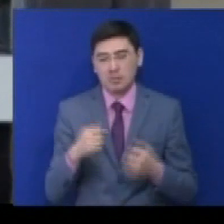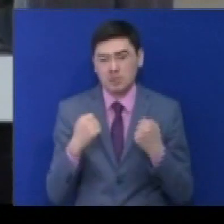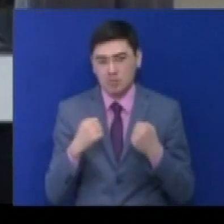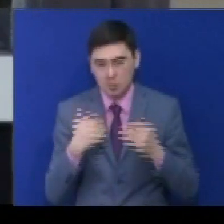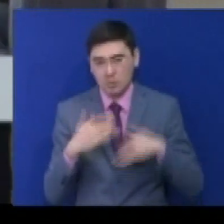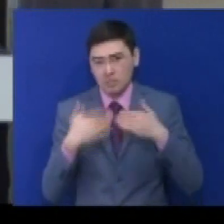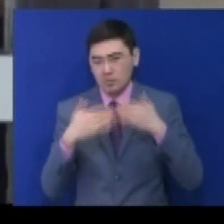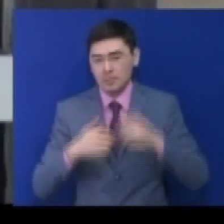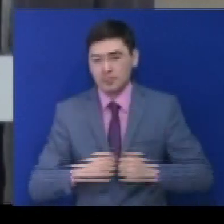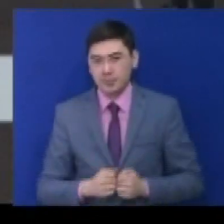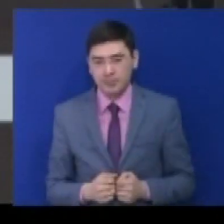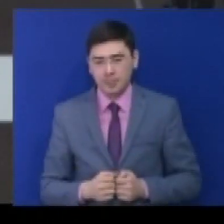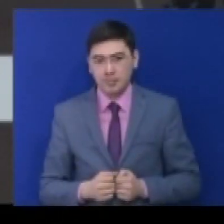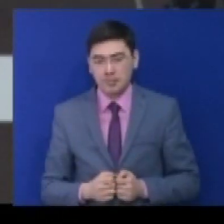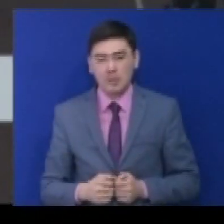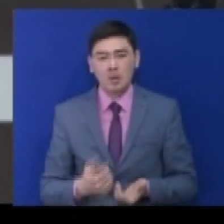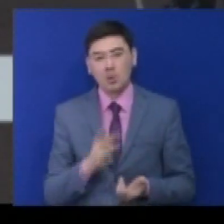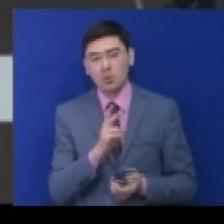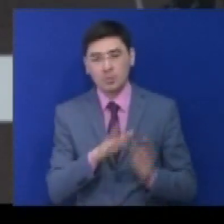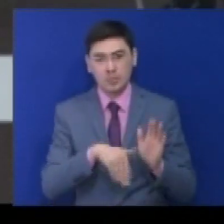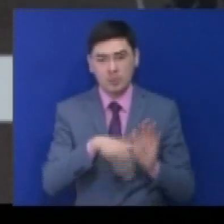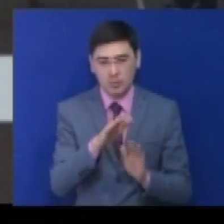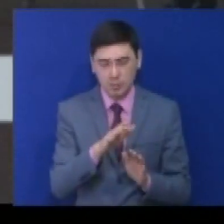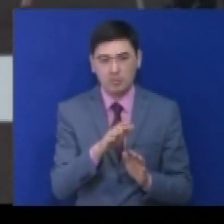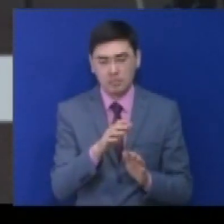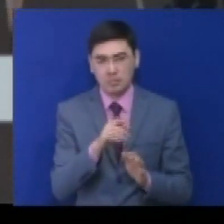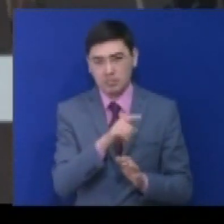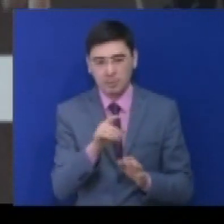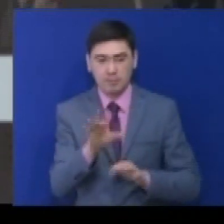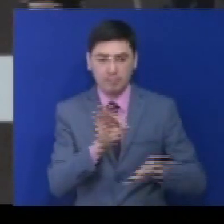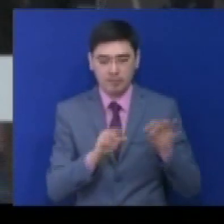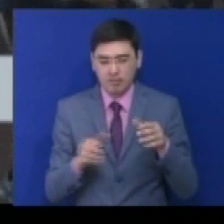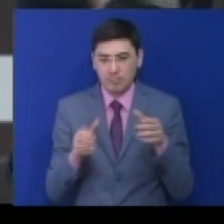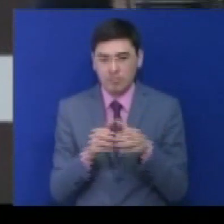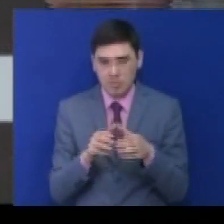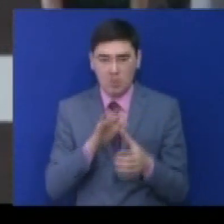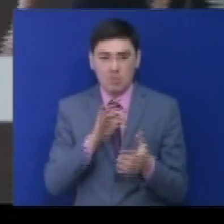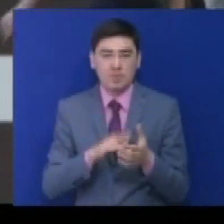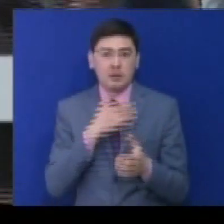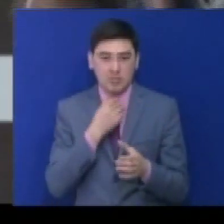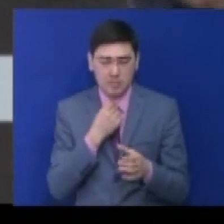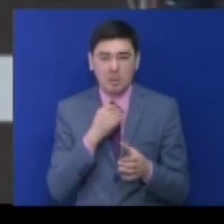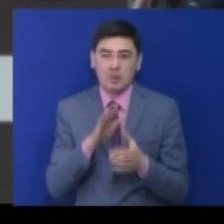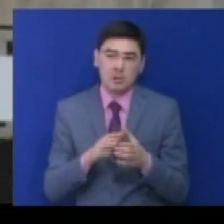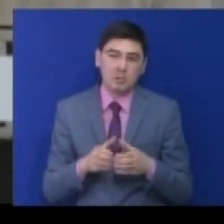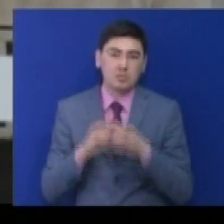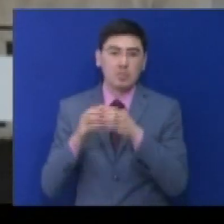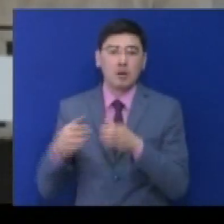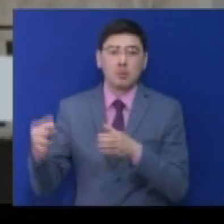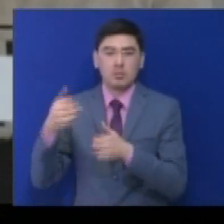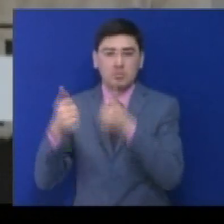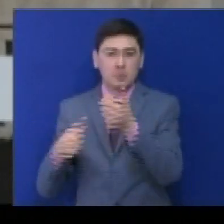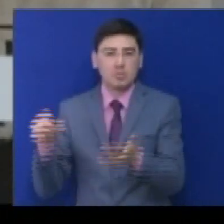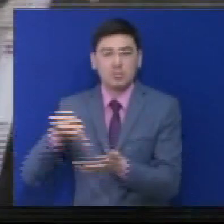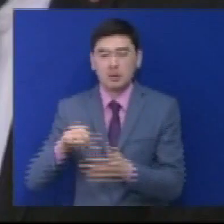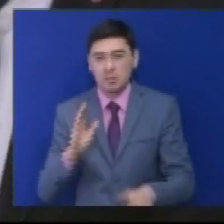итогам чемпионата победители и лучшие спортсмены составили сборную команду города. Теперь они будут защищать честь семьи на областных